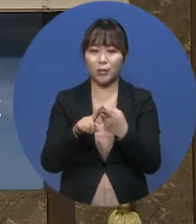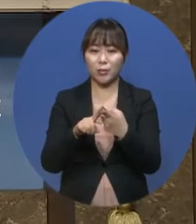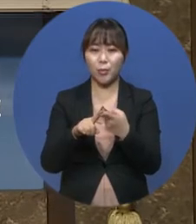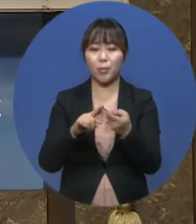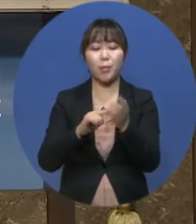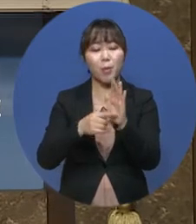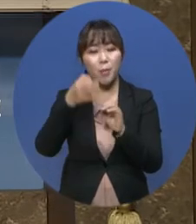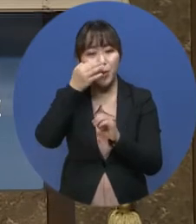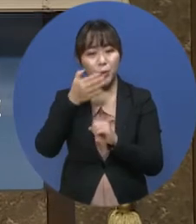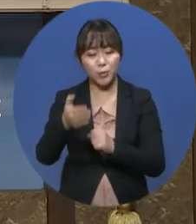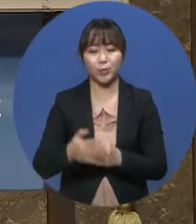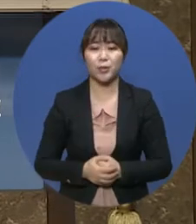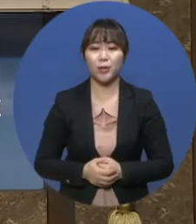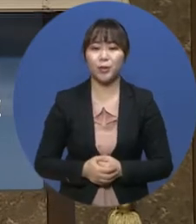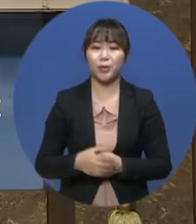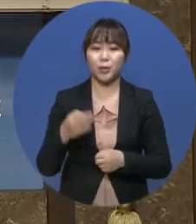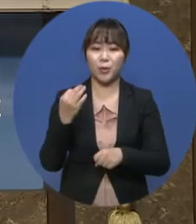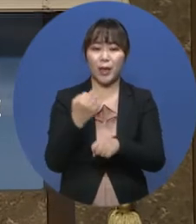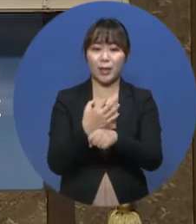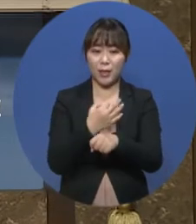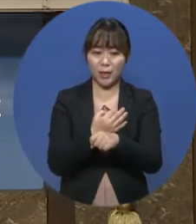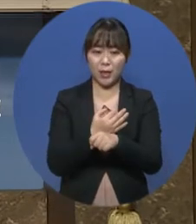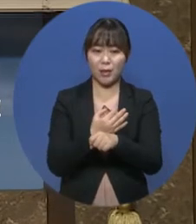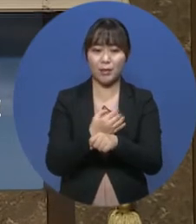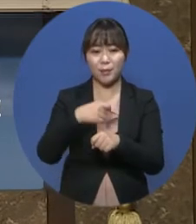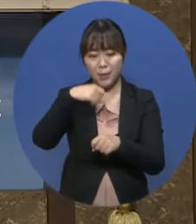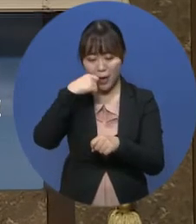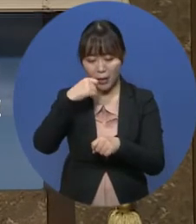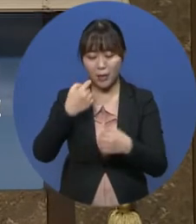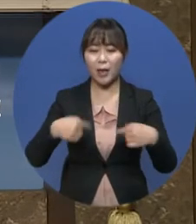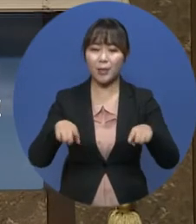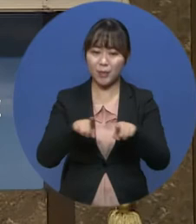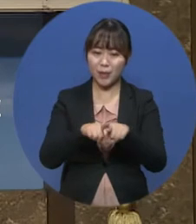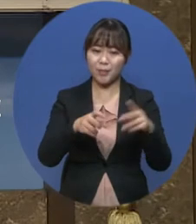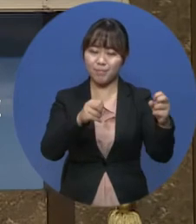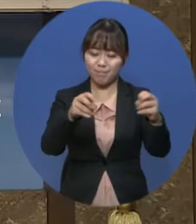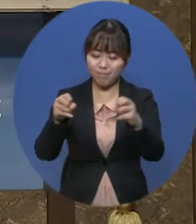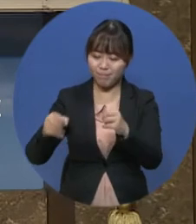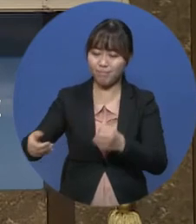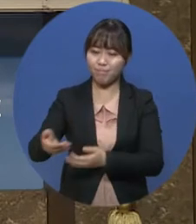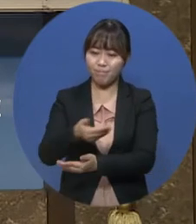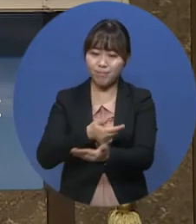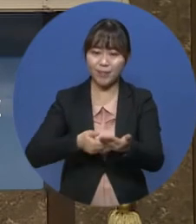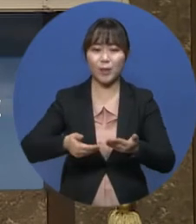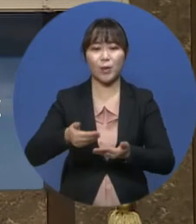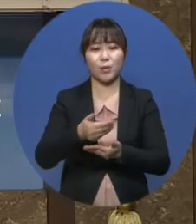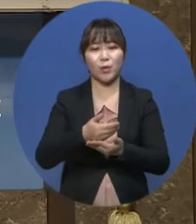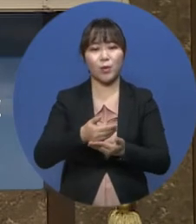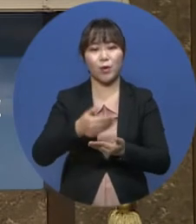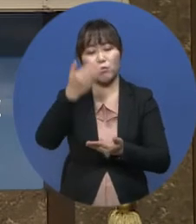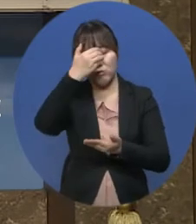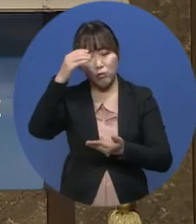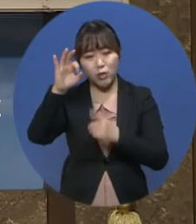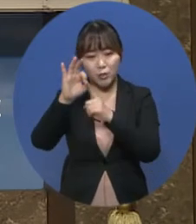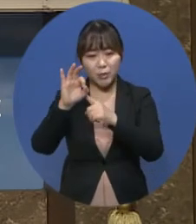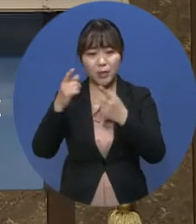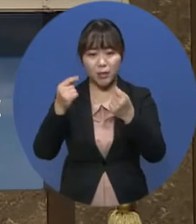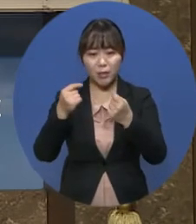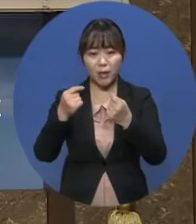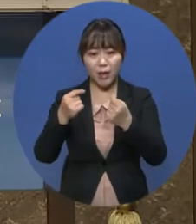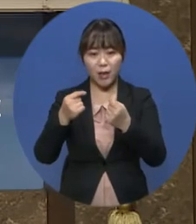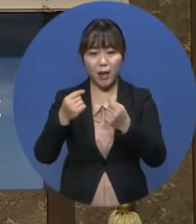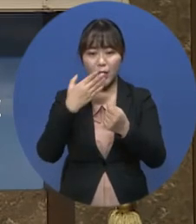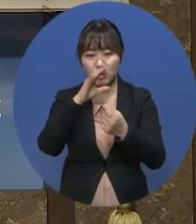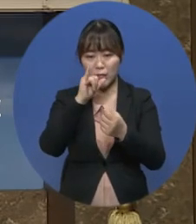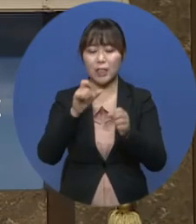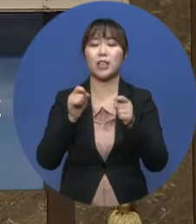제시도 해 드리고 그 간단하게 이제 식사를 하면서 내가 벚나무 거 후원금을 이렇게 내실 수 있는